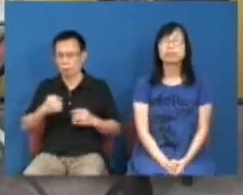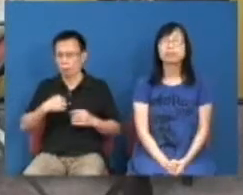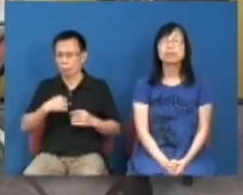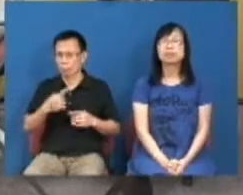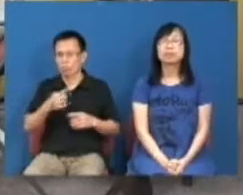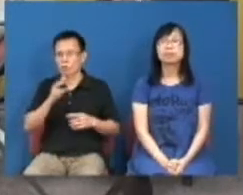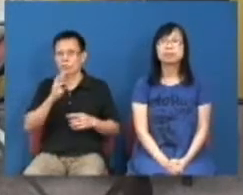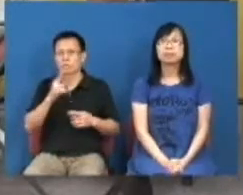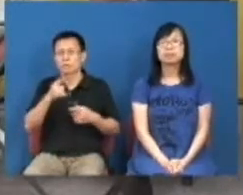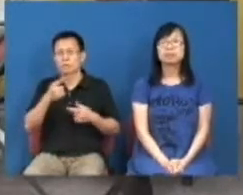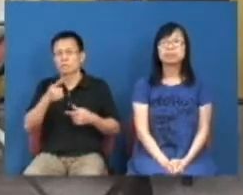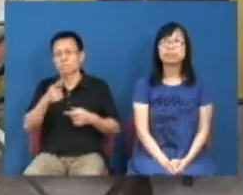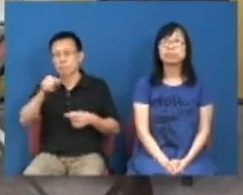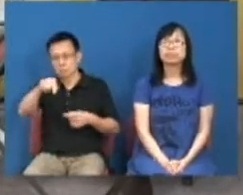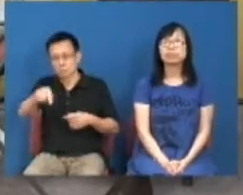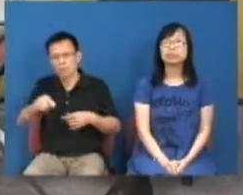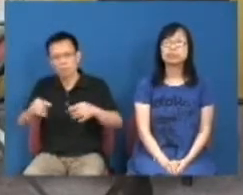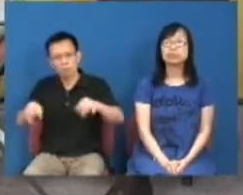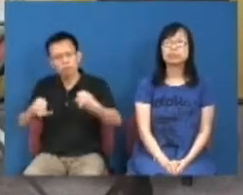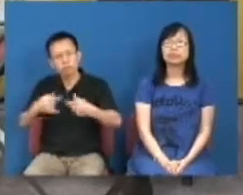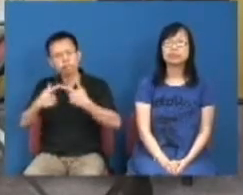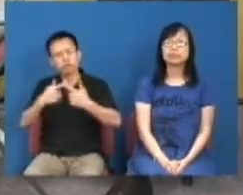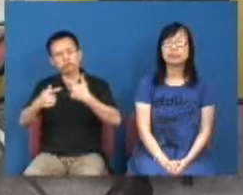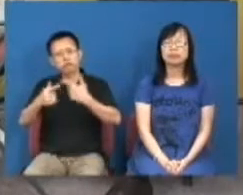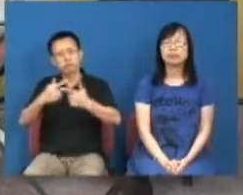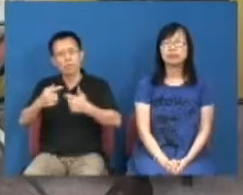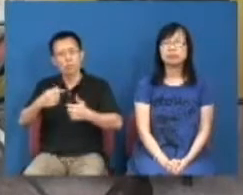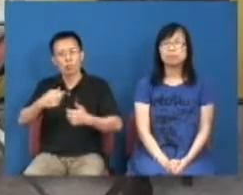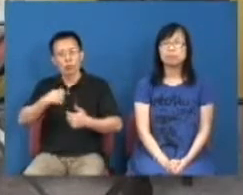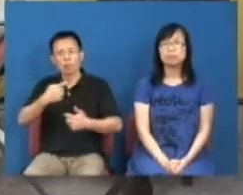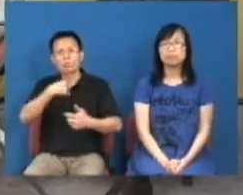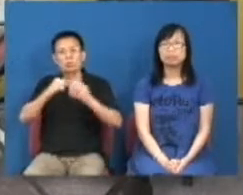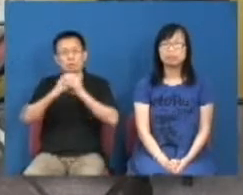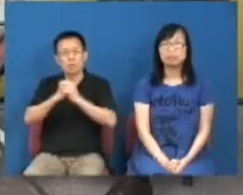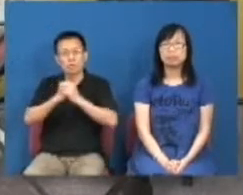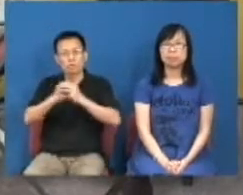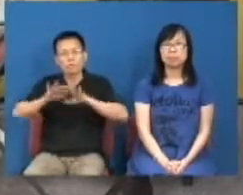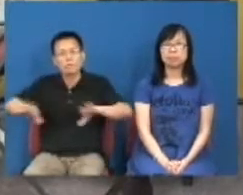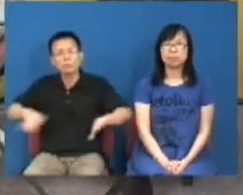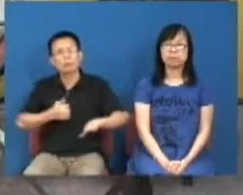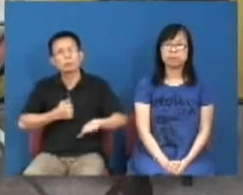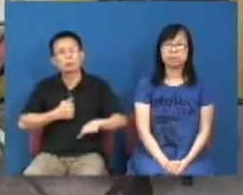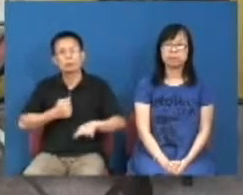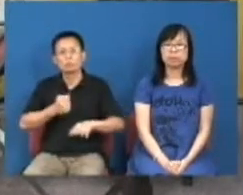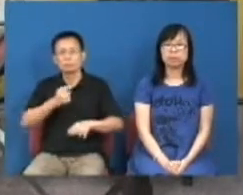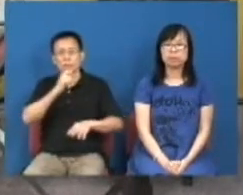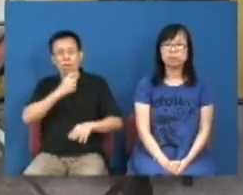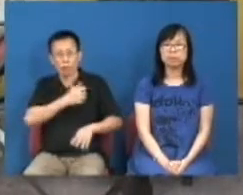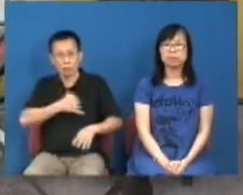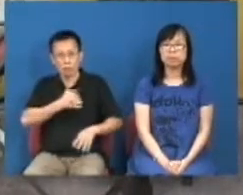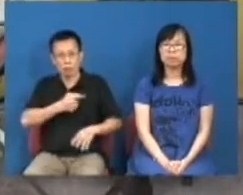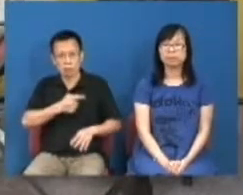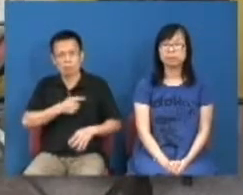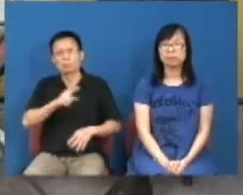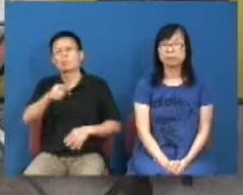如我同閣下有糾紛嘅時候，我要求嗰個調解員，咁你都有懷疑，點解你要揾